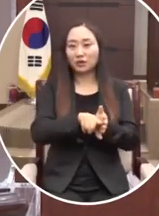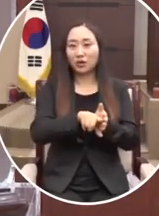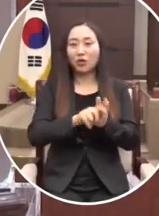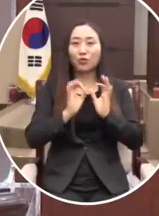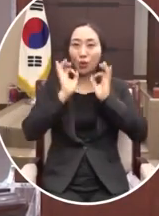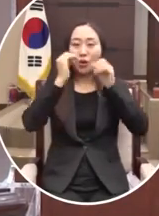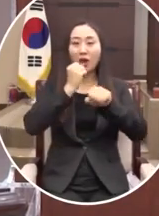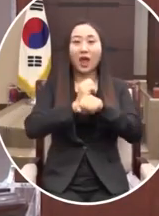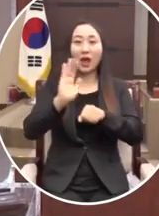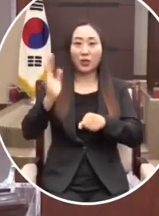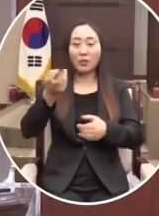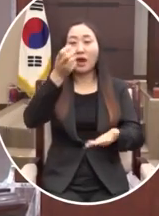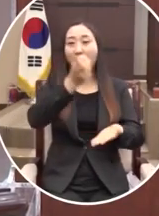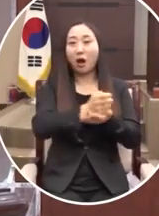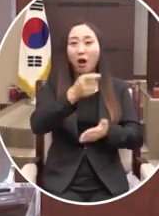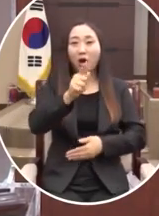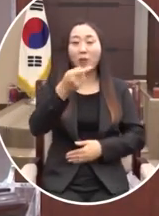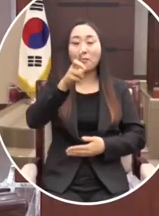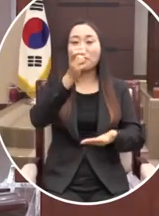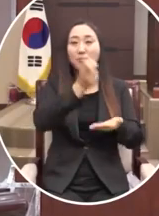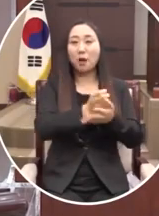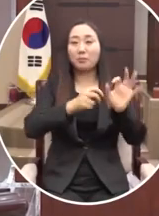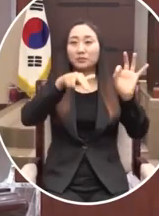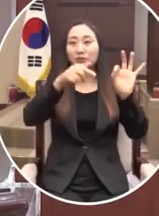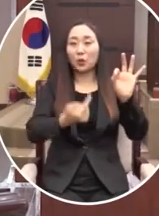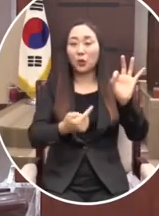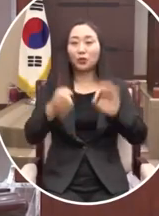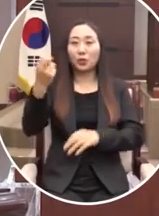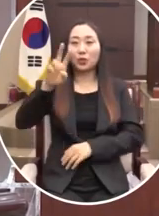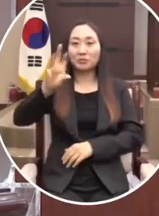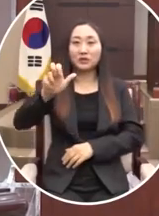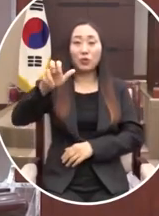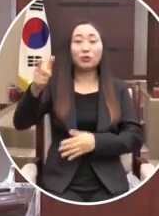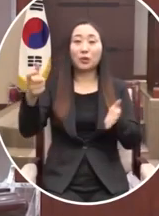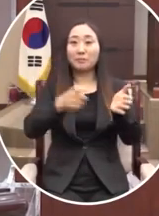함을 헌법 제10조와 35조에서 밝히고 있습니다.